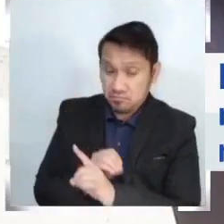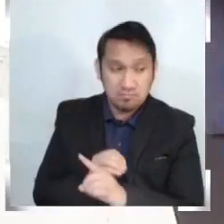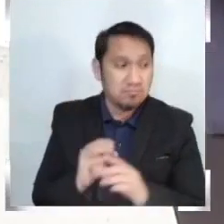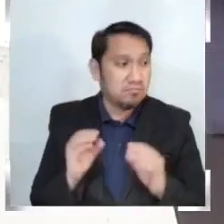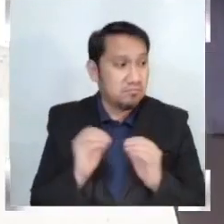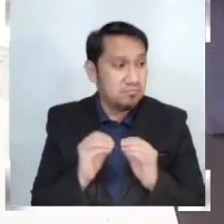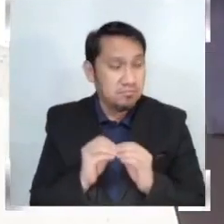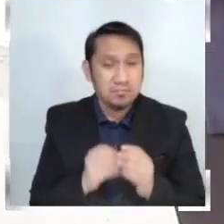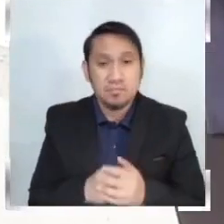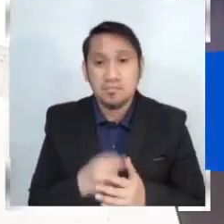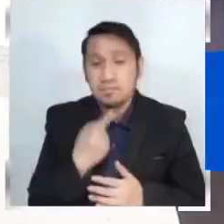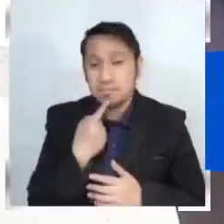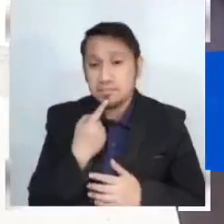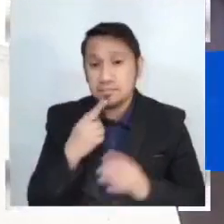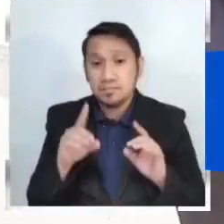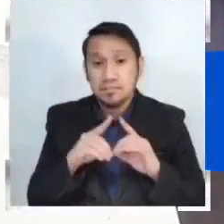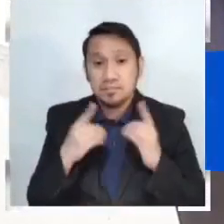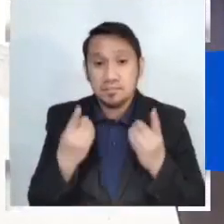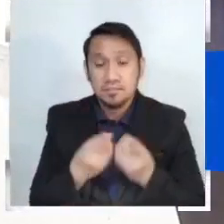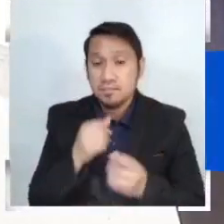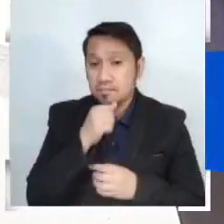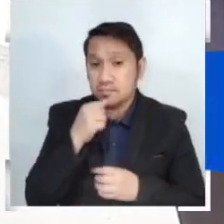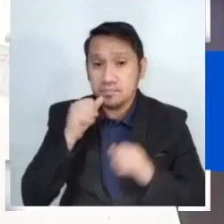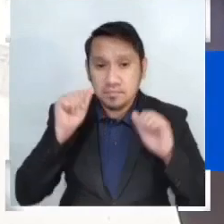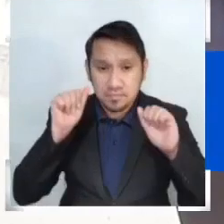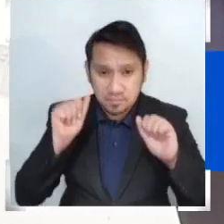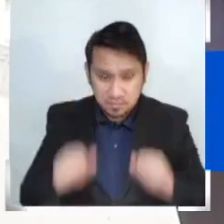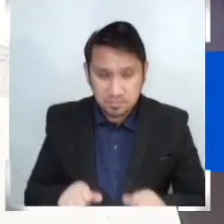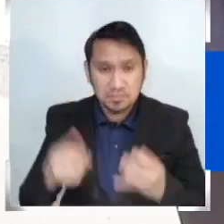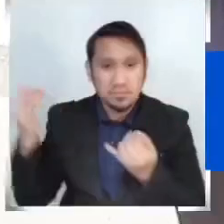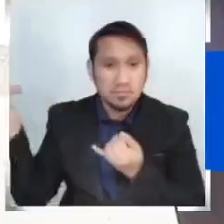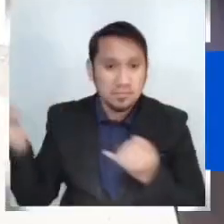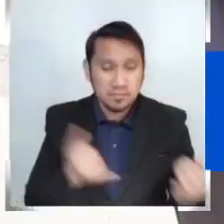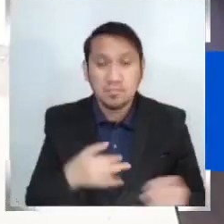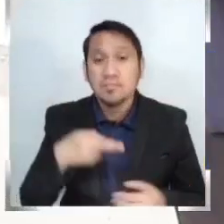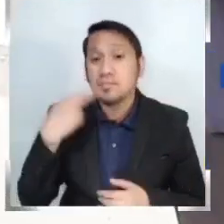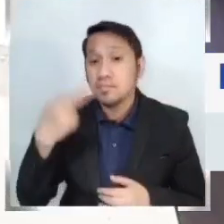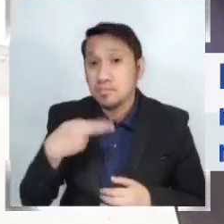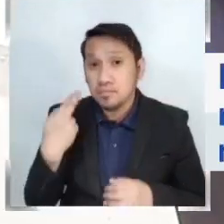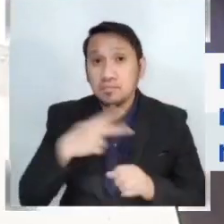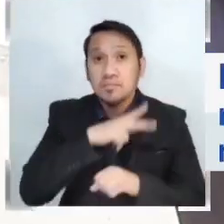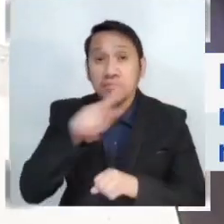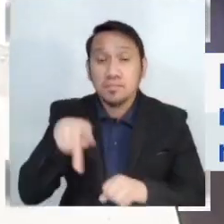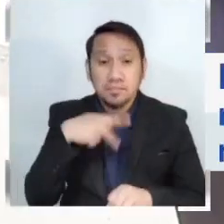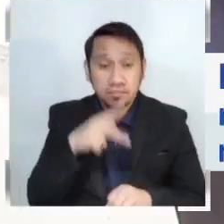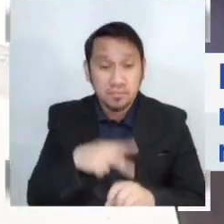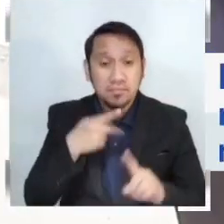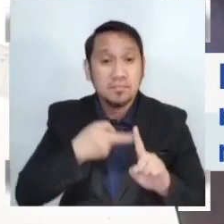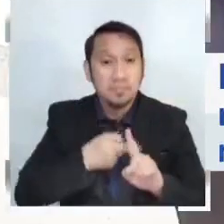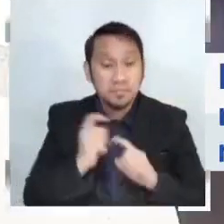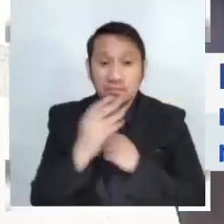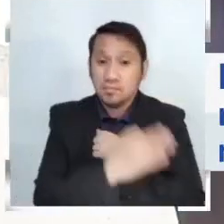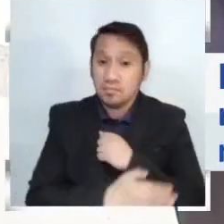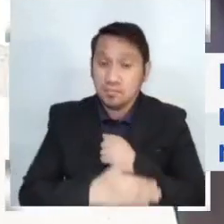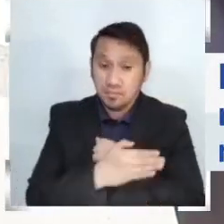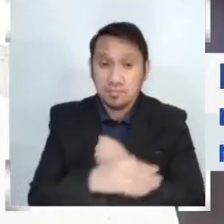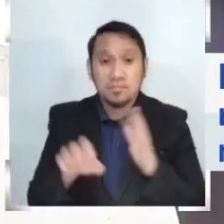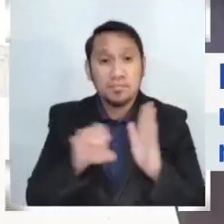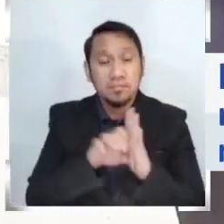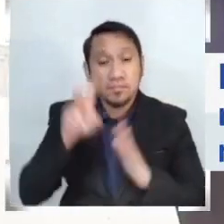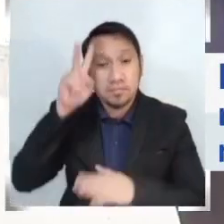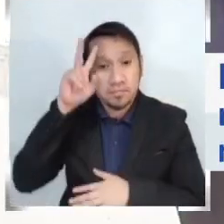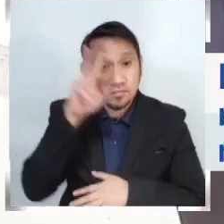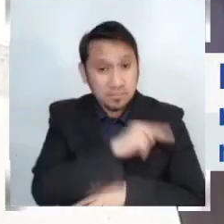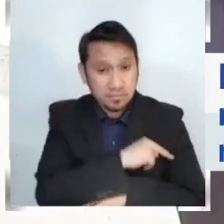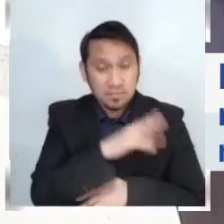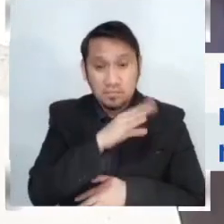sa Department of Agriculture, maaari rin mag-import ng bigas ng Pilipinas mula sa mga bansa gaya ng Vietnam at Thailand at sa iba pang